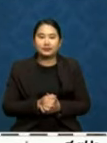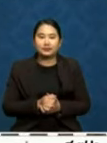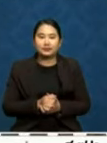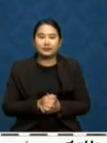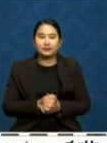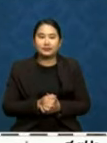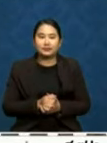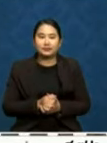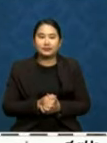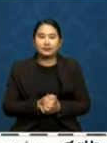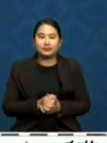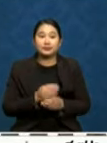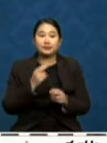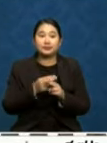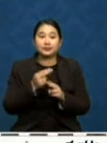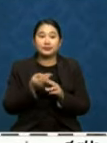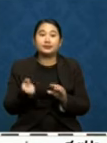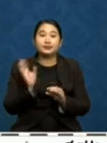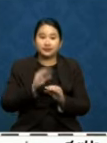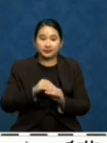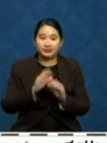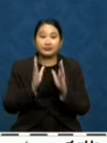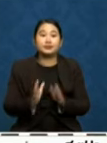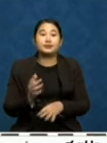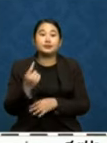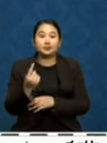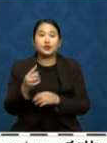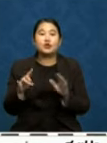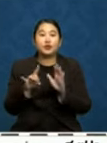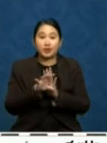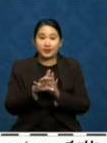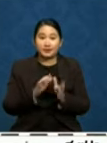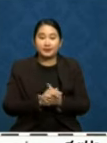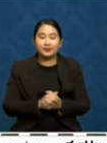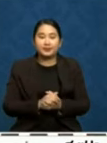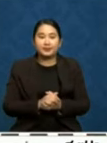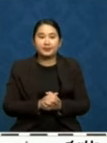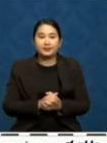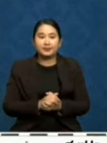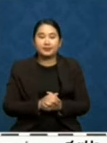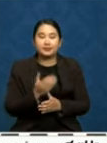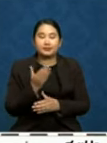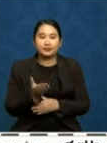มีผู้ลงชื่อเพิ่มอีกหนึ่งท่านนะครับท่านเป็นท่านสุดท้ายนะครับท่านกร